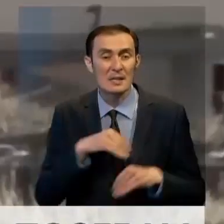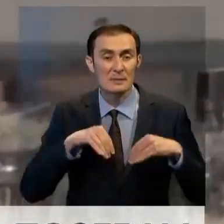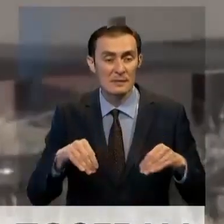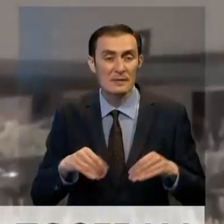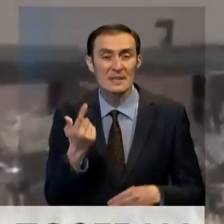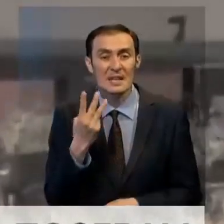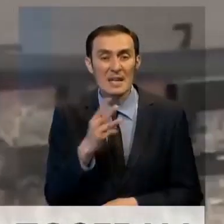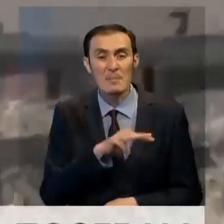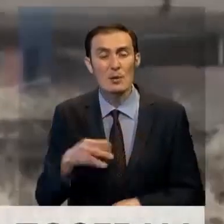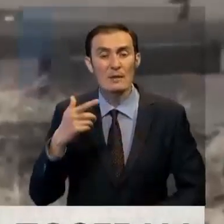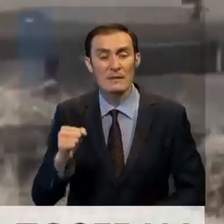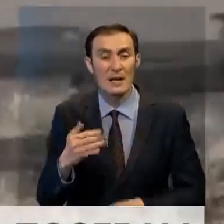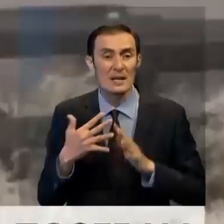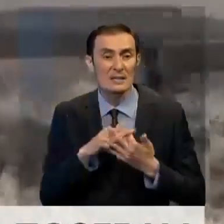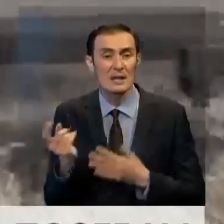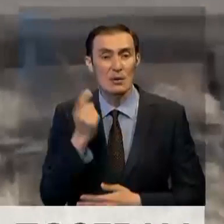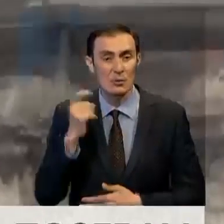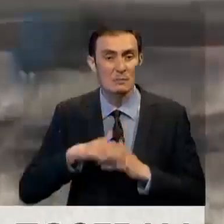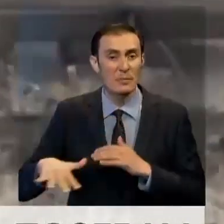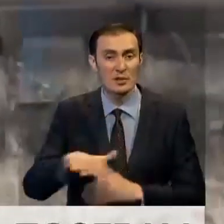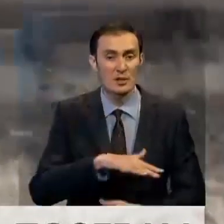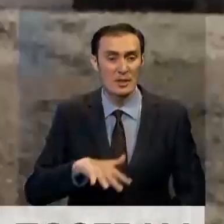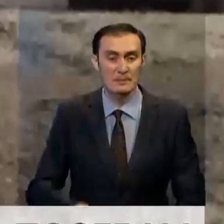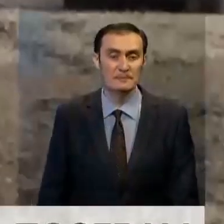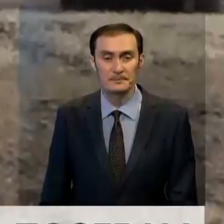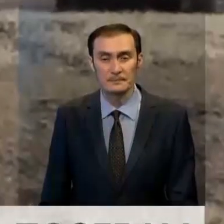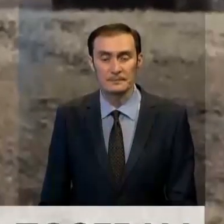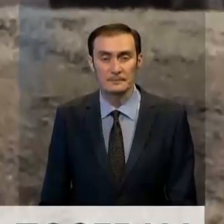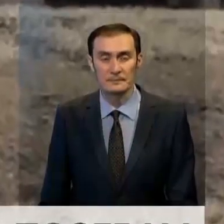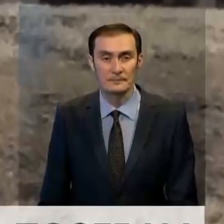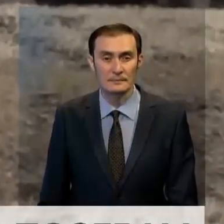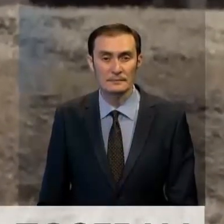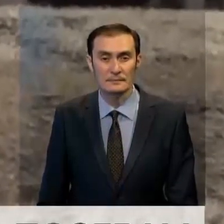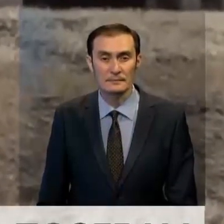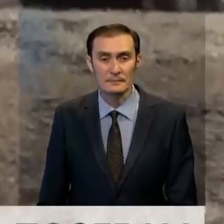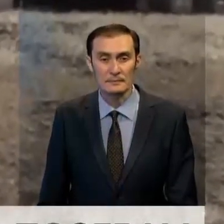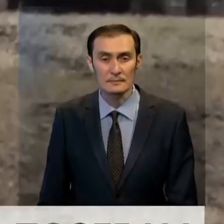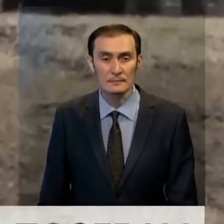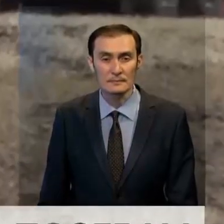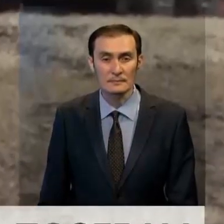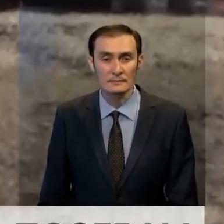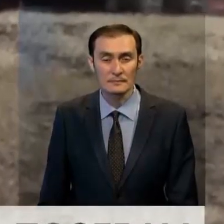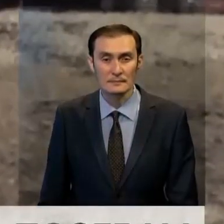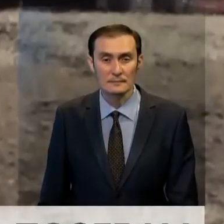зерновыми 3 миллиона гектаров сельхозплощадей. Нургуль Ахметова, Руслан Алиев, Северо-Казахстанская область, Хабар 24.